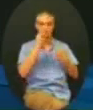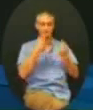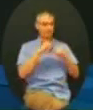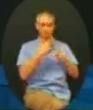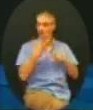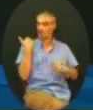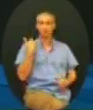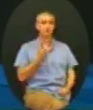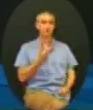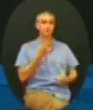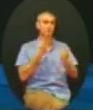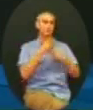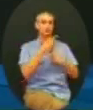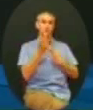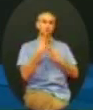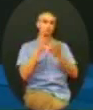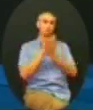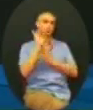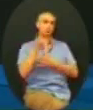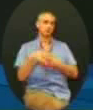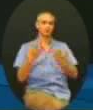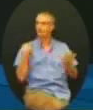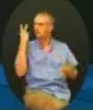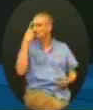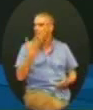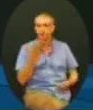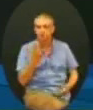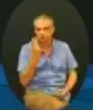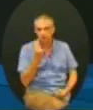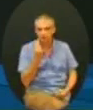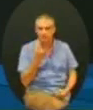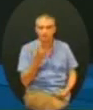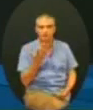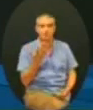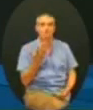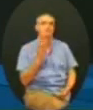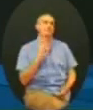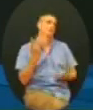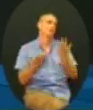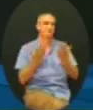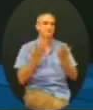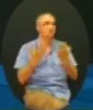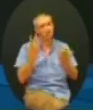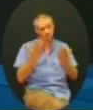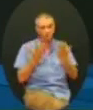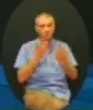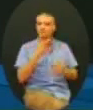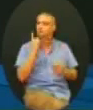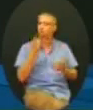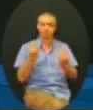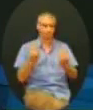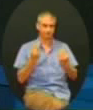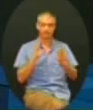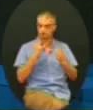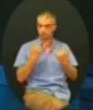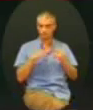לוועידה רק אז, והוועידה הזאת התפקדו 18,000. אבל אני לא מבינה למה... יש שני דברים. אז קודם כל אין הבדל בין הוועידה הישנה